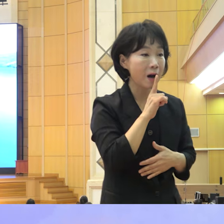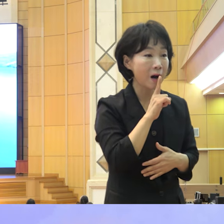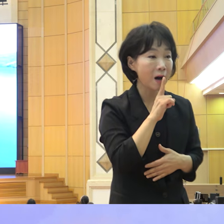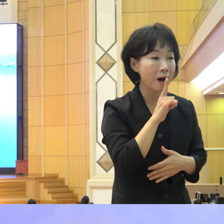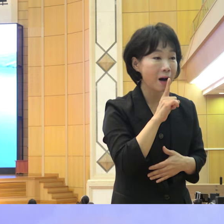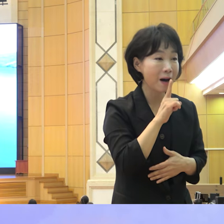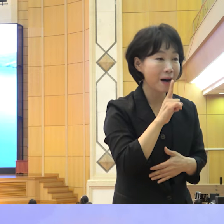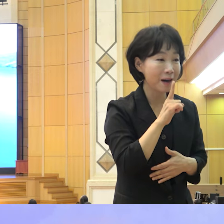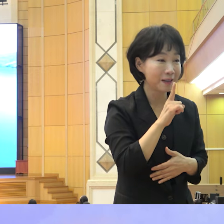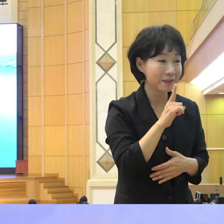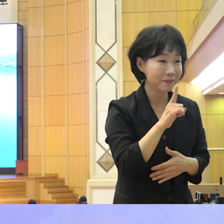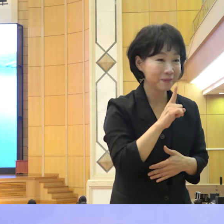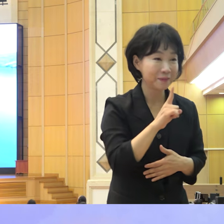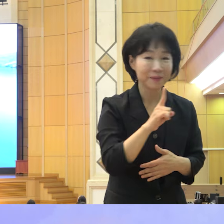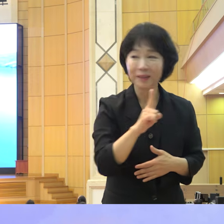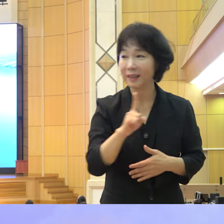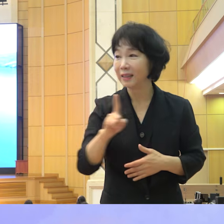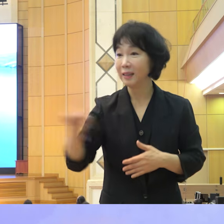말아라